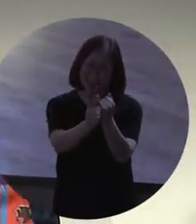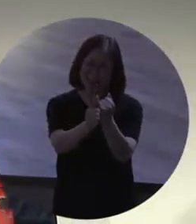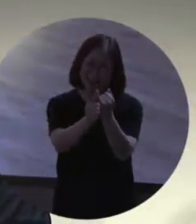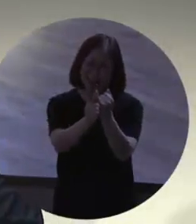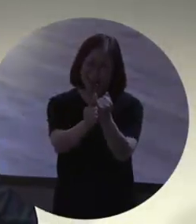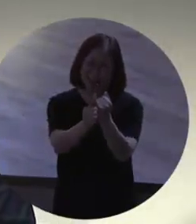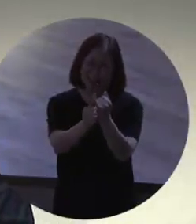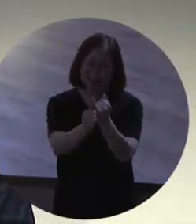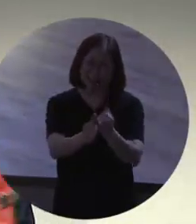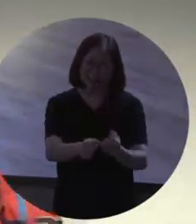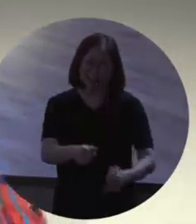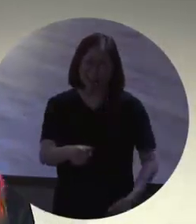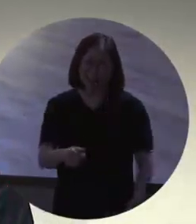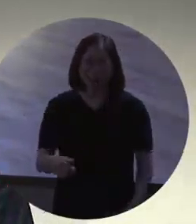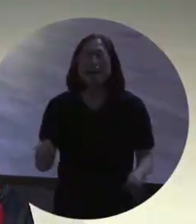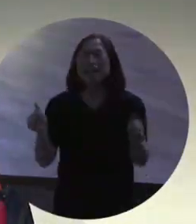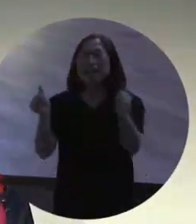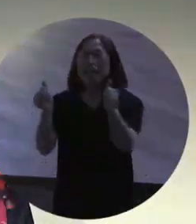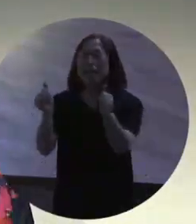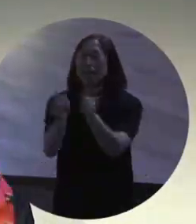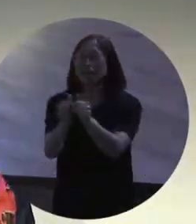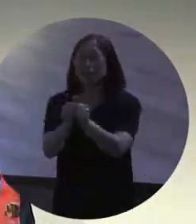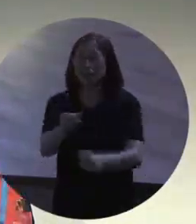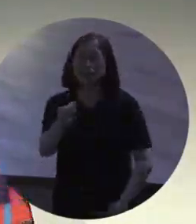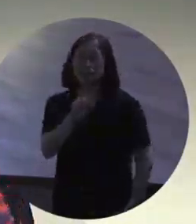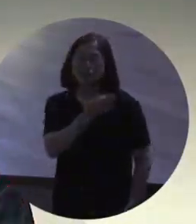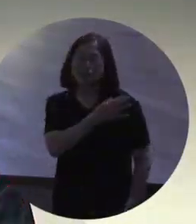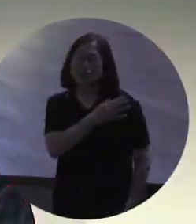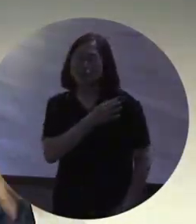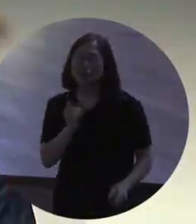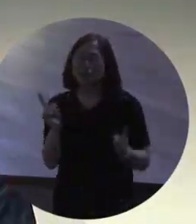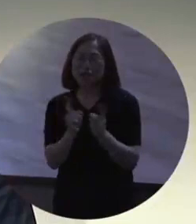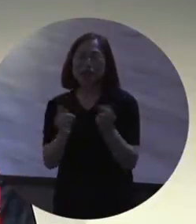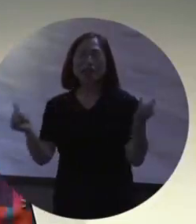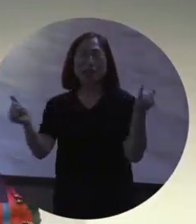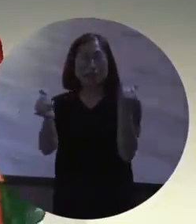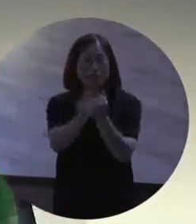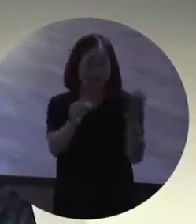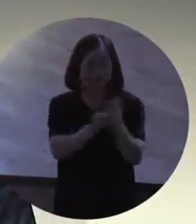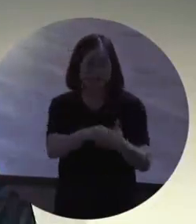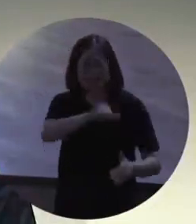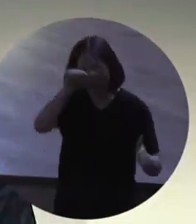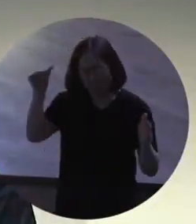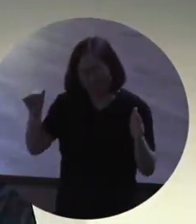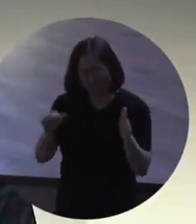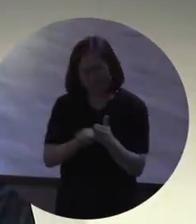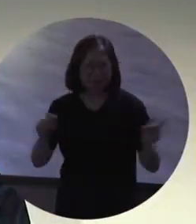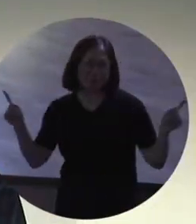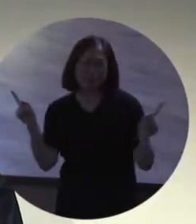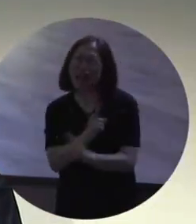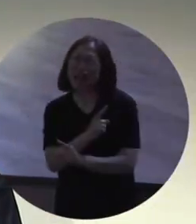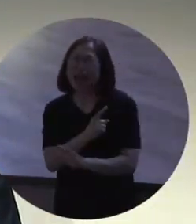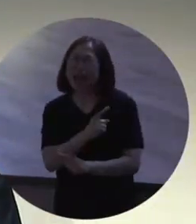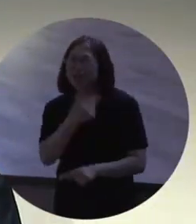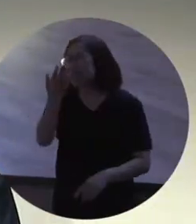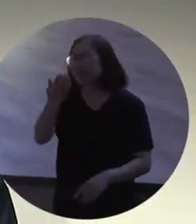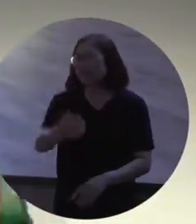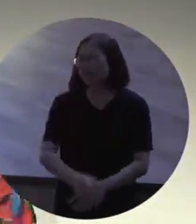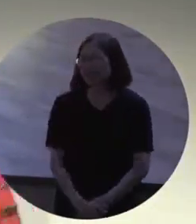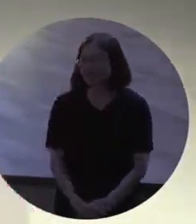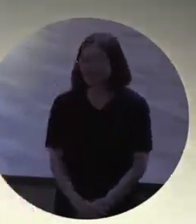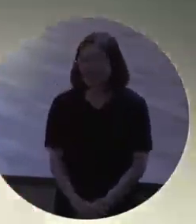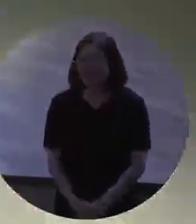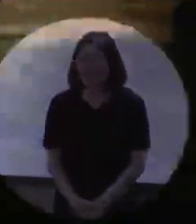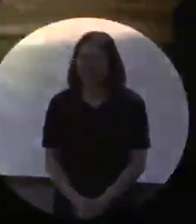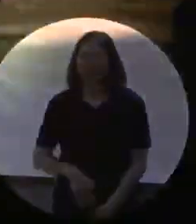딴딴따단. 남자 하나 잘 잡아서 인생 역전.